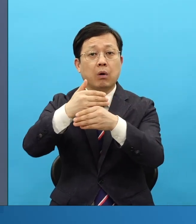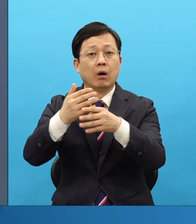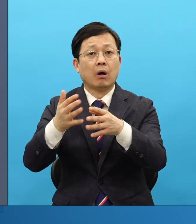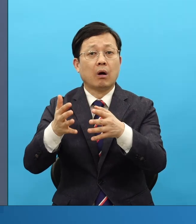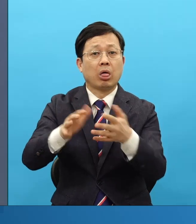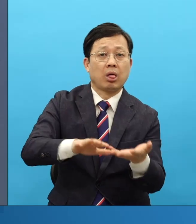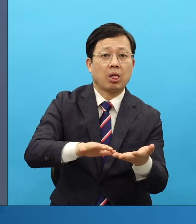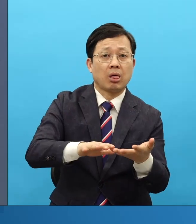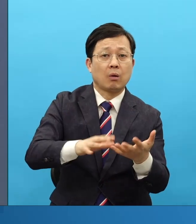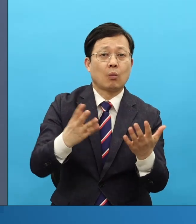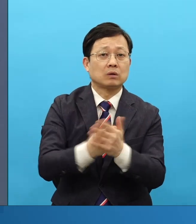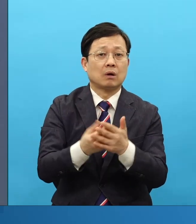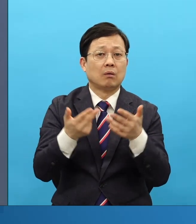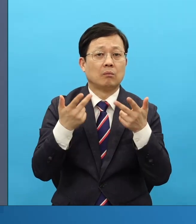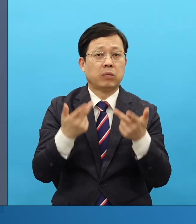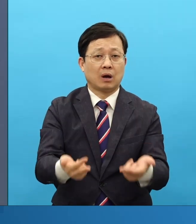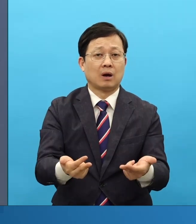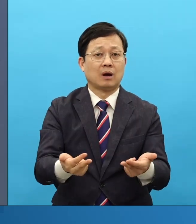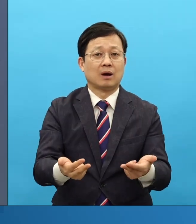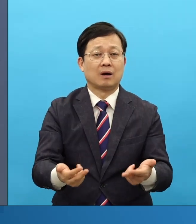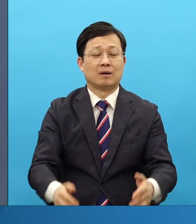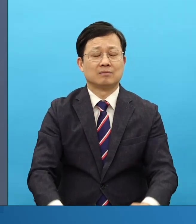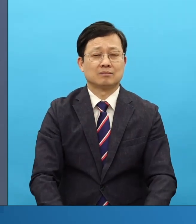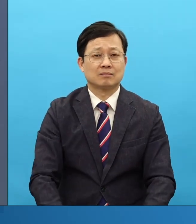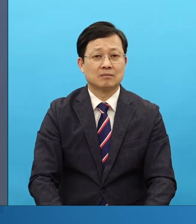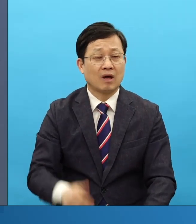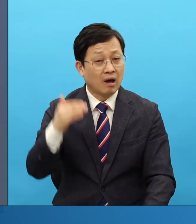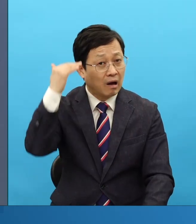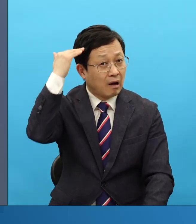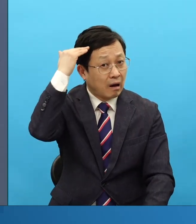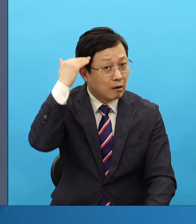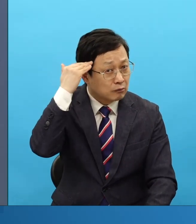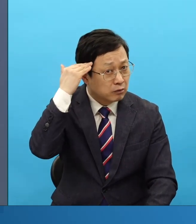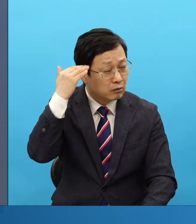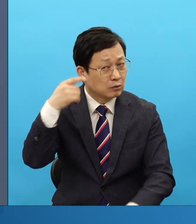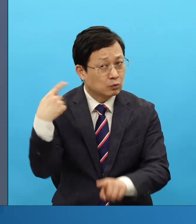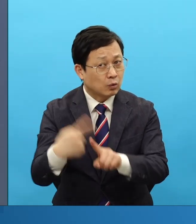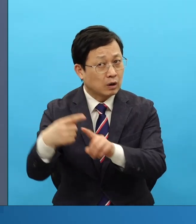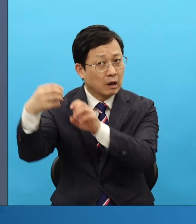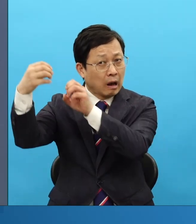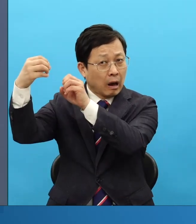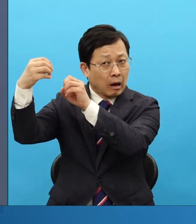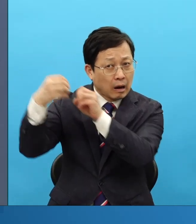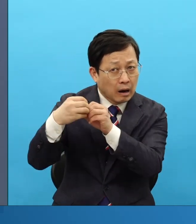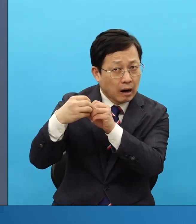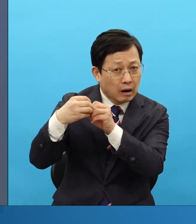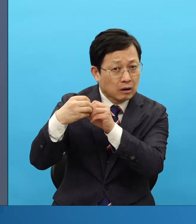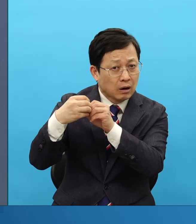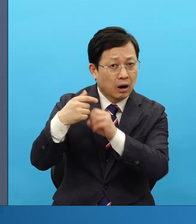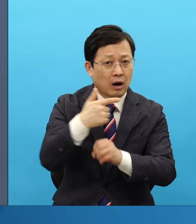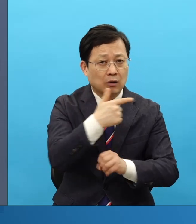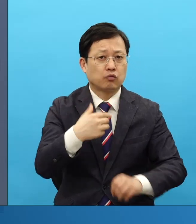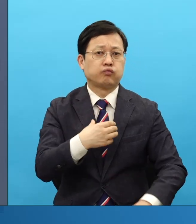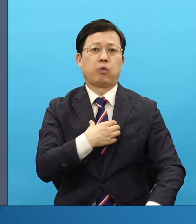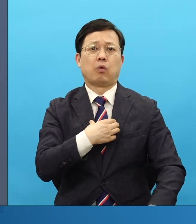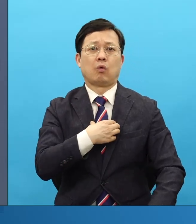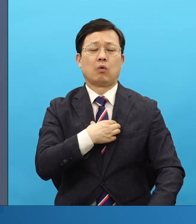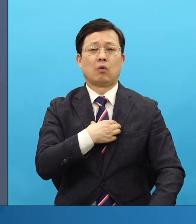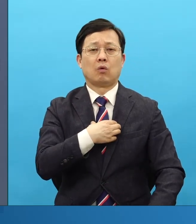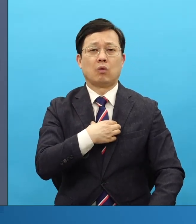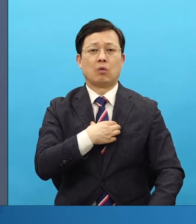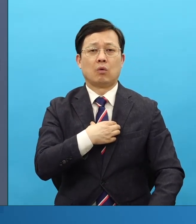earlier than it did in Korea, but that wind overcame them. 우리 한국에 이 바람이 불기 시작했습니다. And already this wind is starting to blow towards